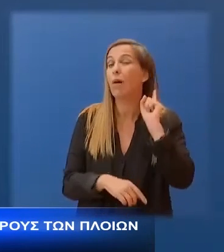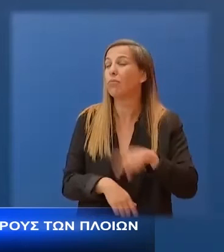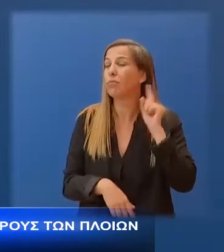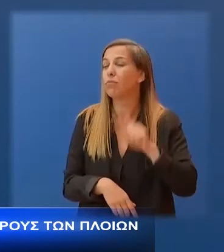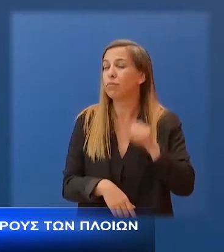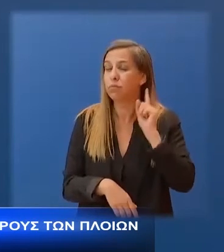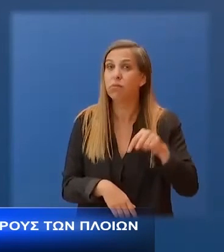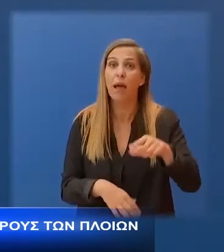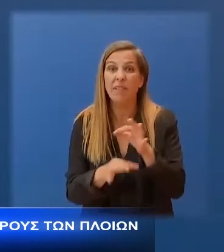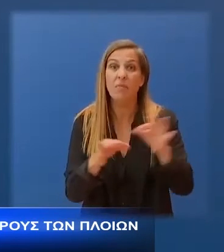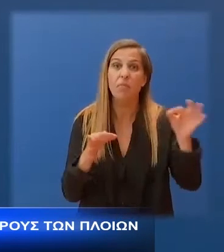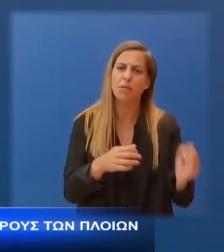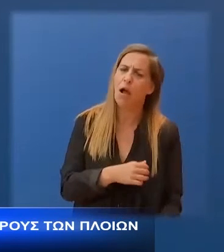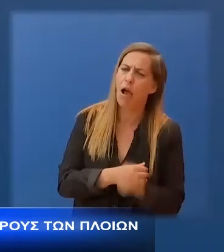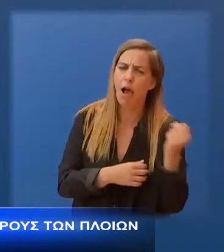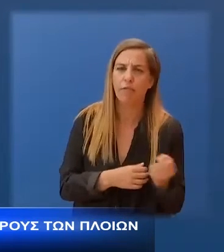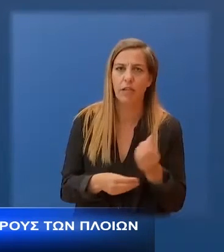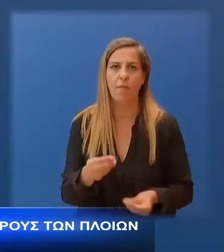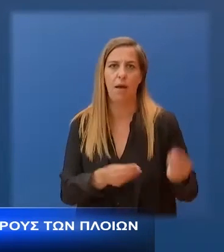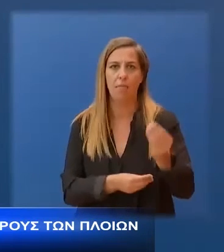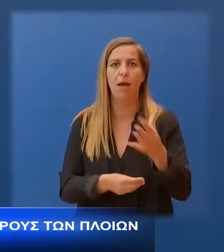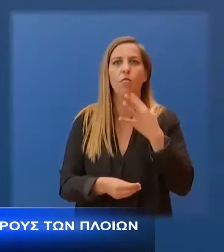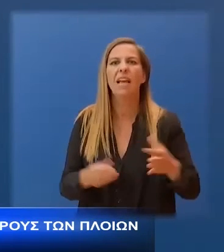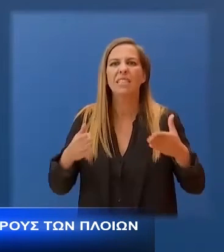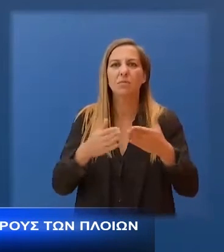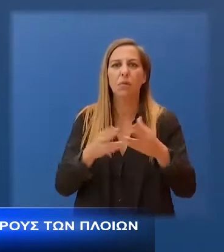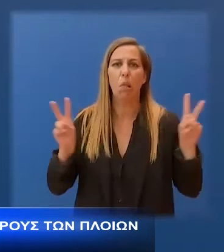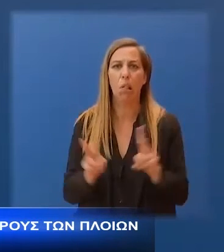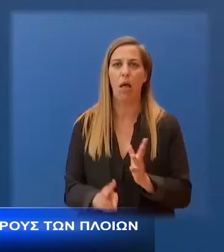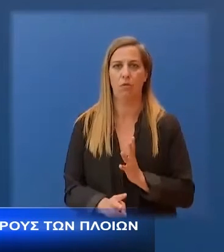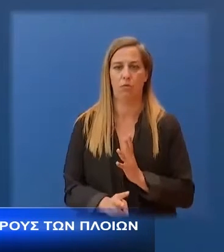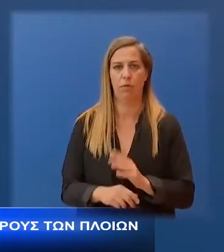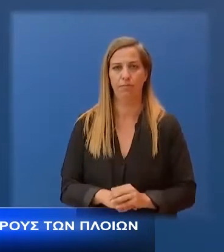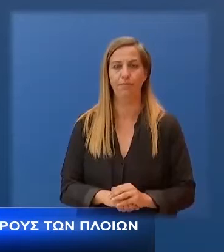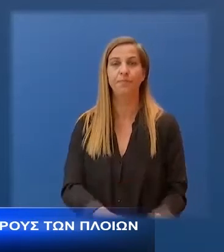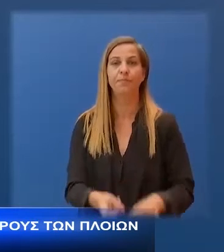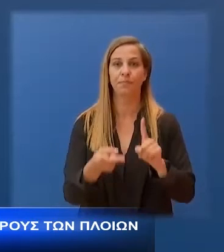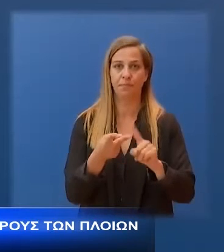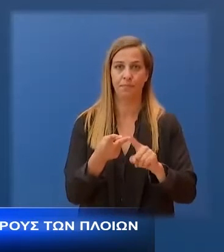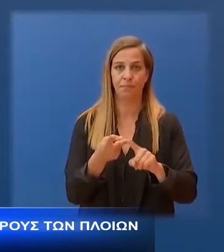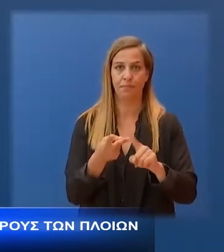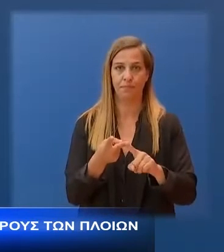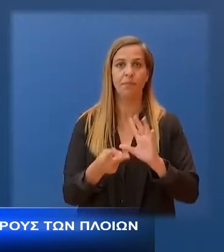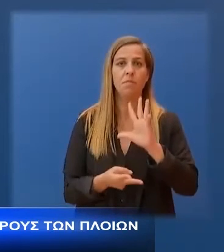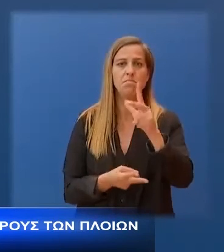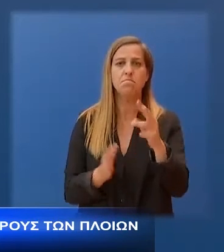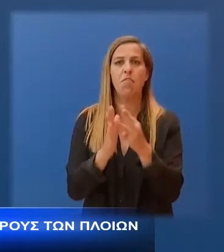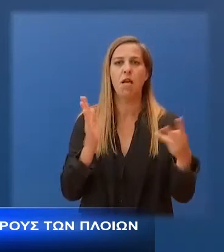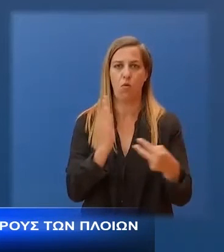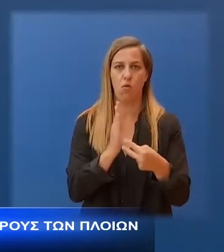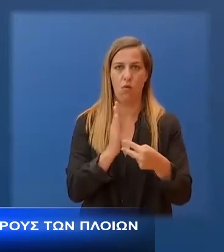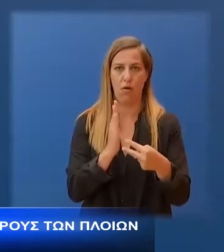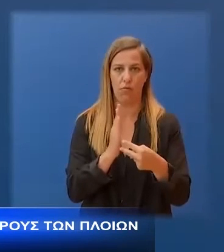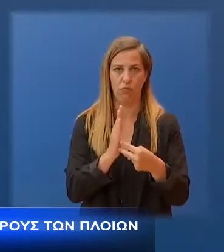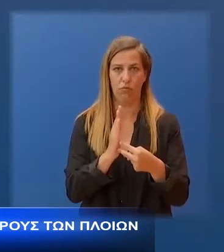δραστικότερα μέτρα περιορισμού της πληρότητας των πλοίων. Δεύτερον, παρατείνεται μέχρι και τις 18 Αυγούστου.